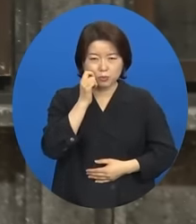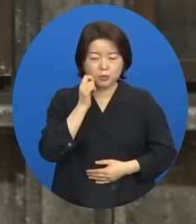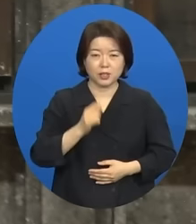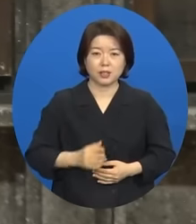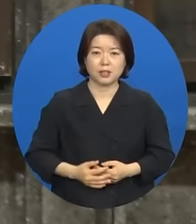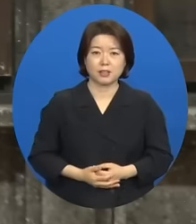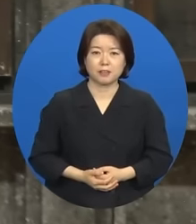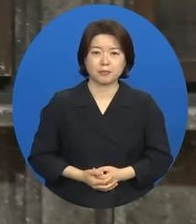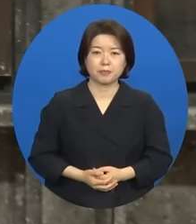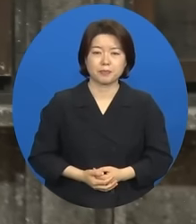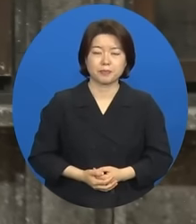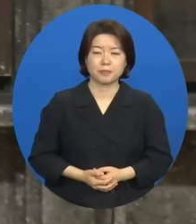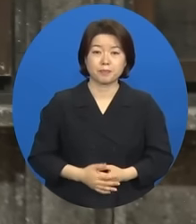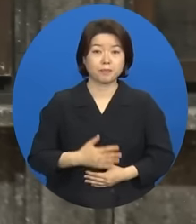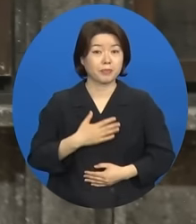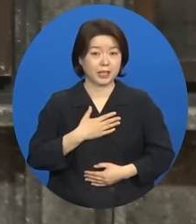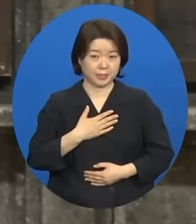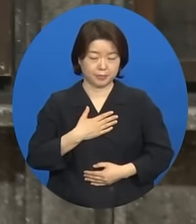제가